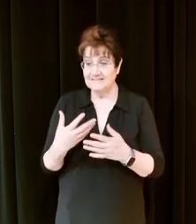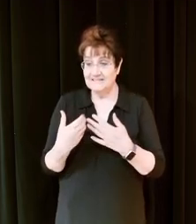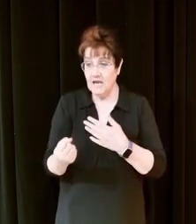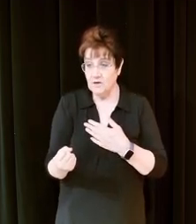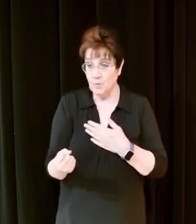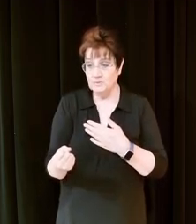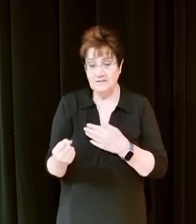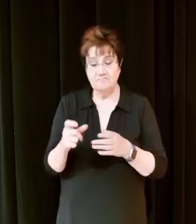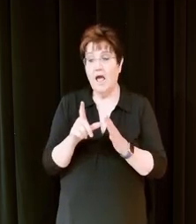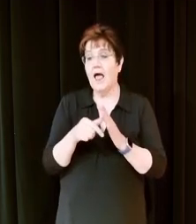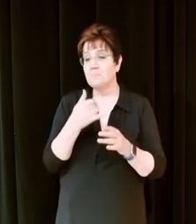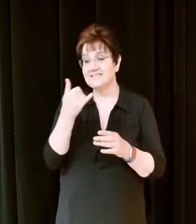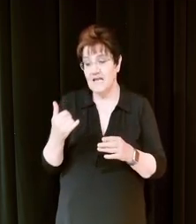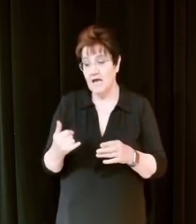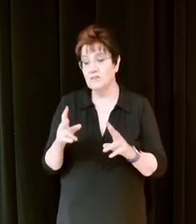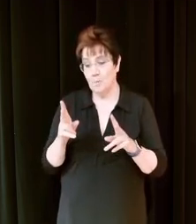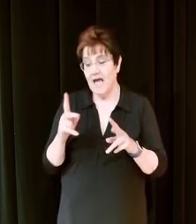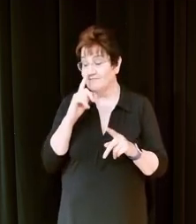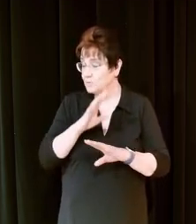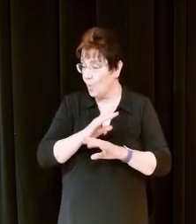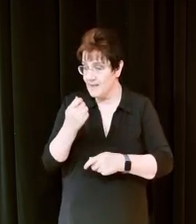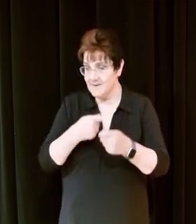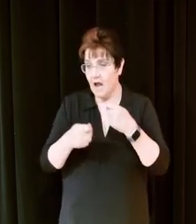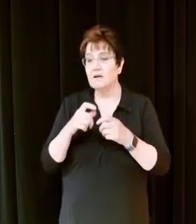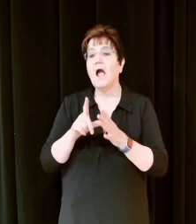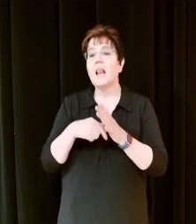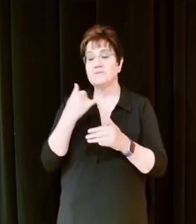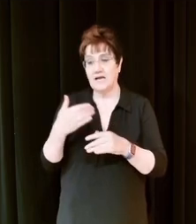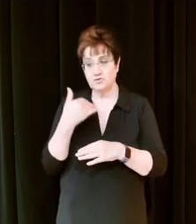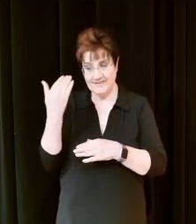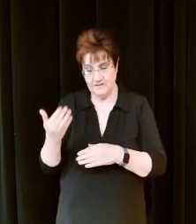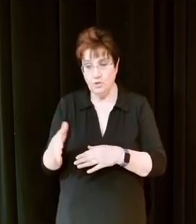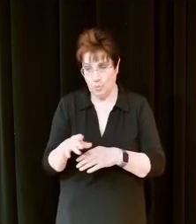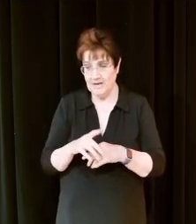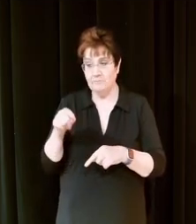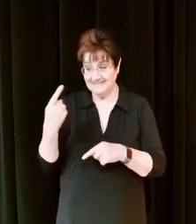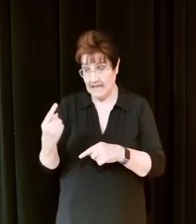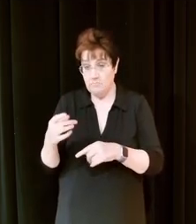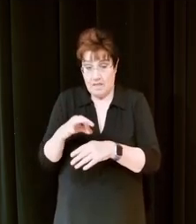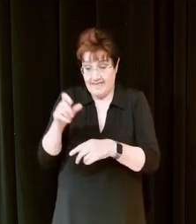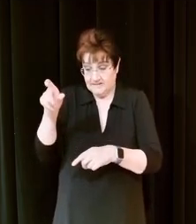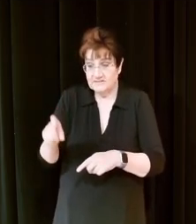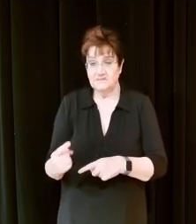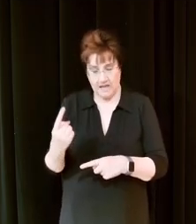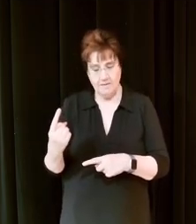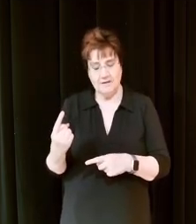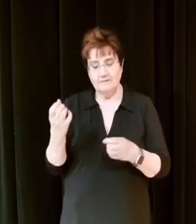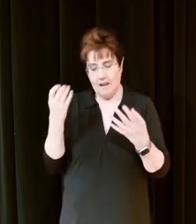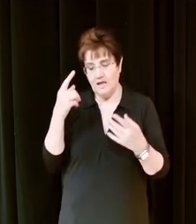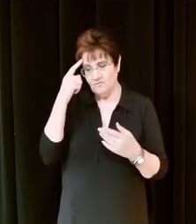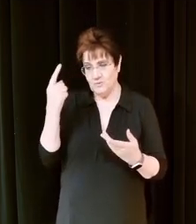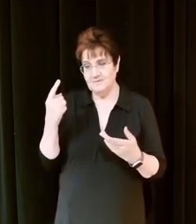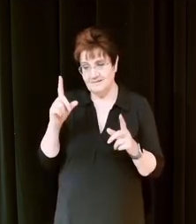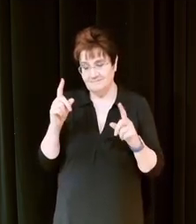einem halben Jahr rein statistisch gesehen mit dem Tod. Das wusste sie natürlich auch als Ärztin, womit sie es da zu tun